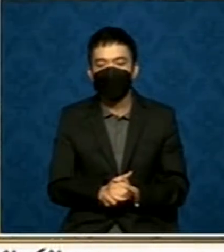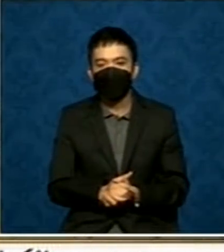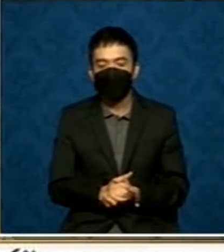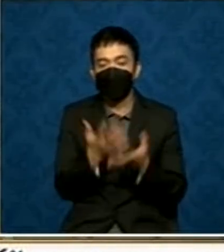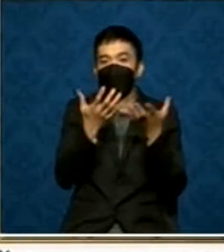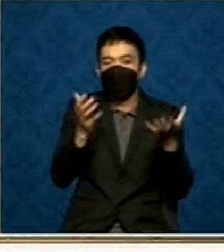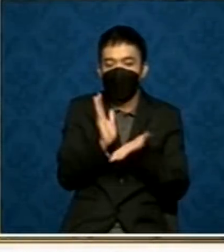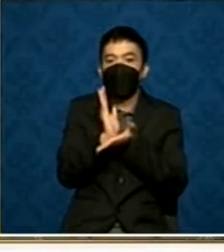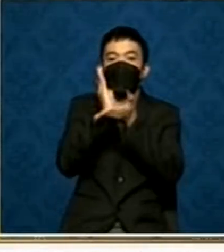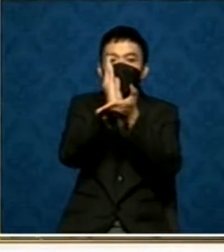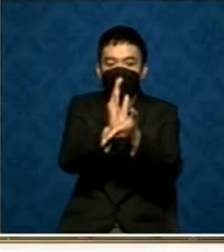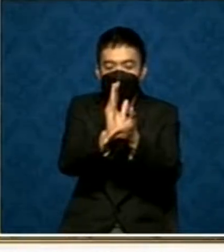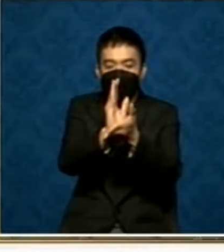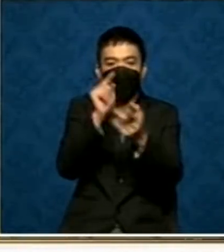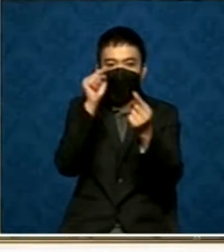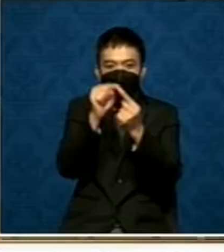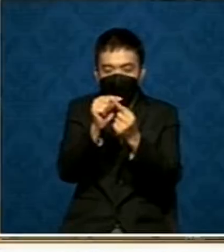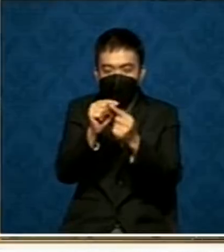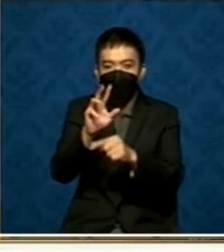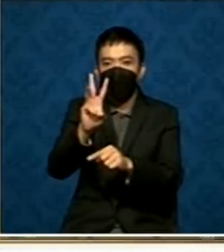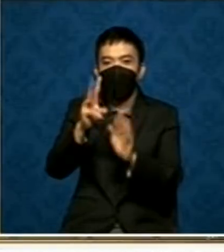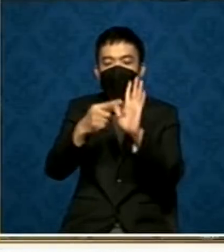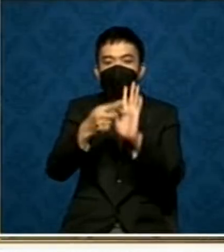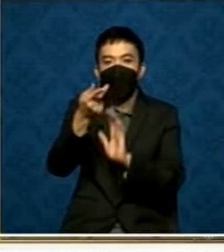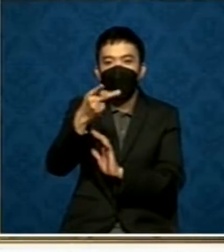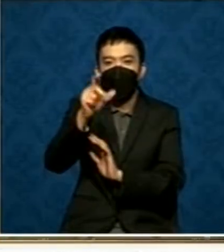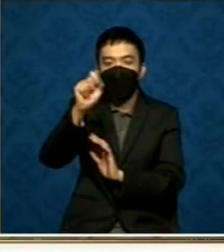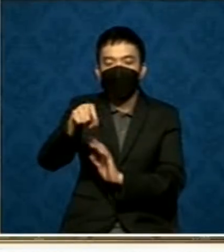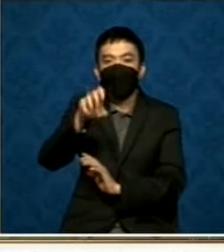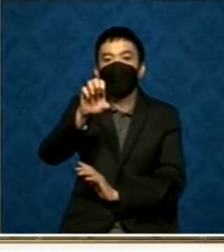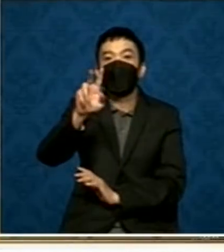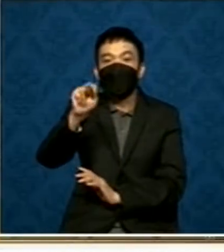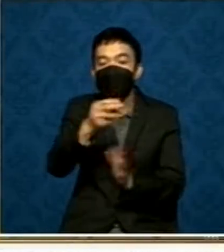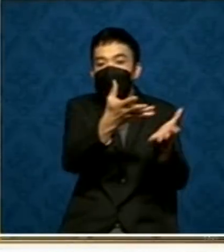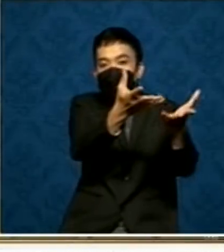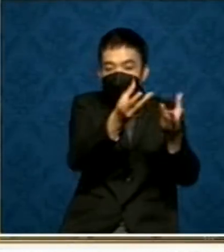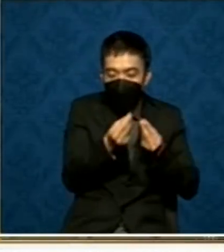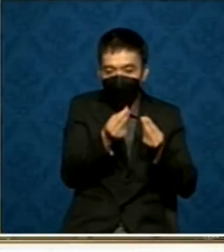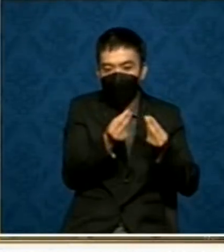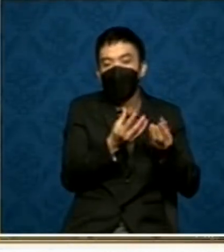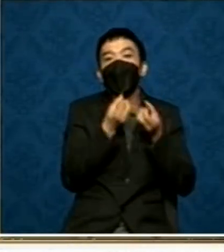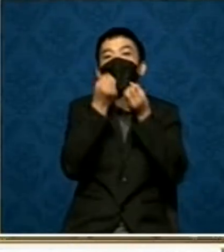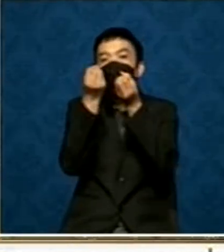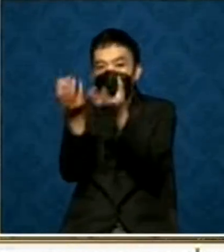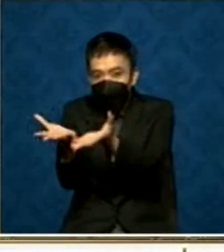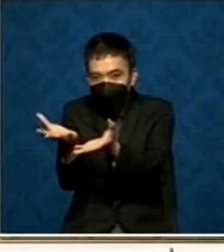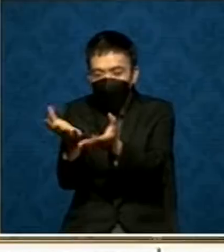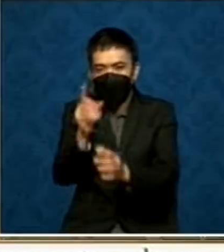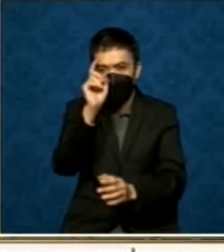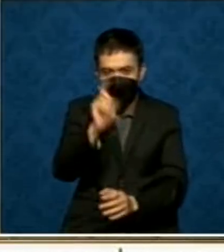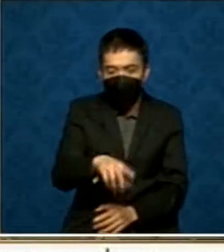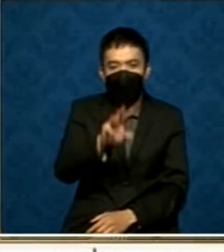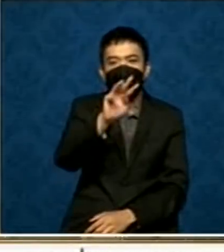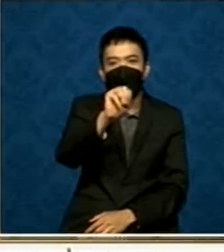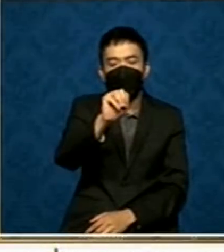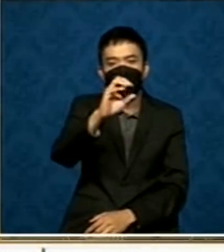จากโดยเฉพาะทงด้เว Carla ไม่วเราจะรับหเราจะให้นั่นมมขารบวนการเยอะและต้ทำ kauororawak scrian dem